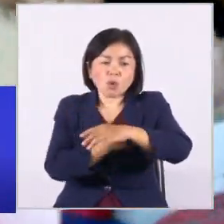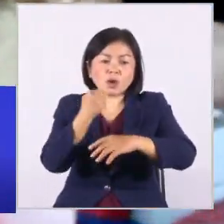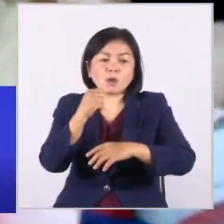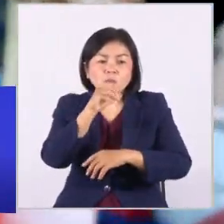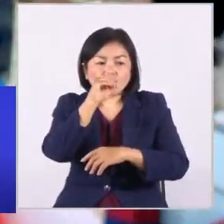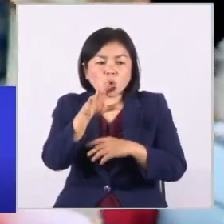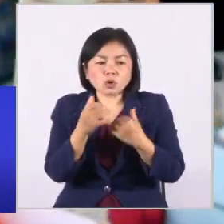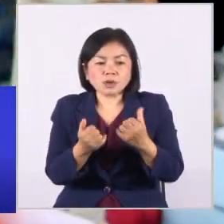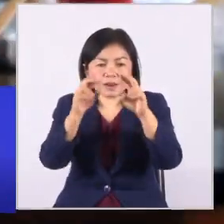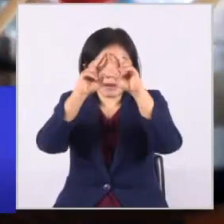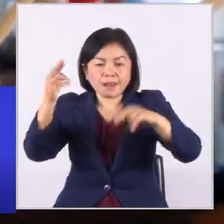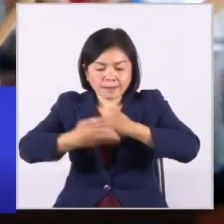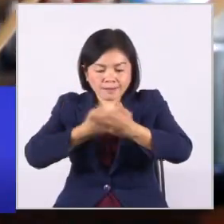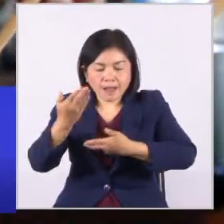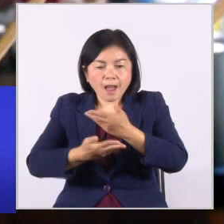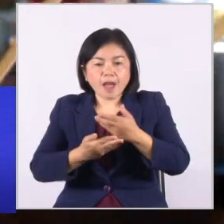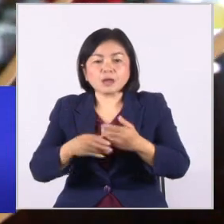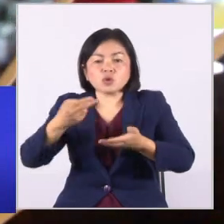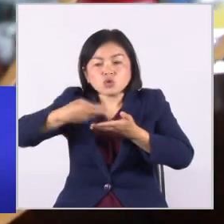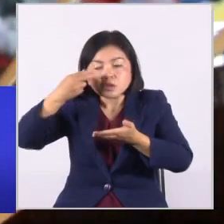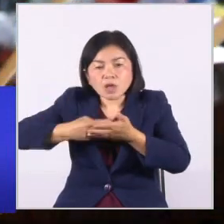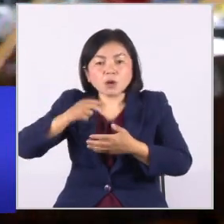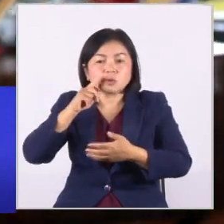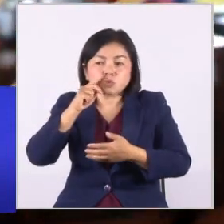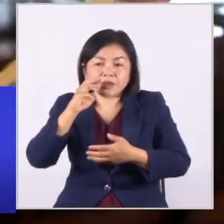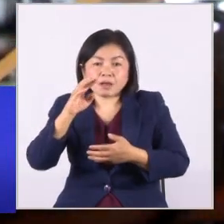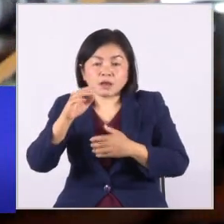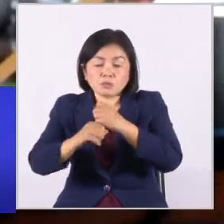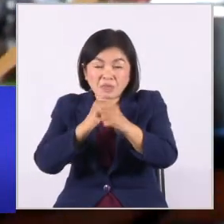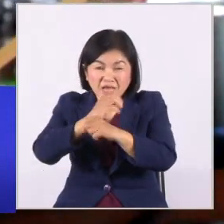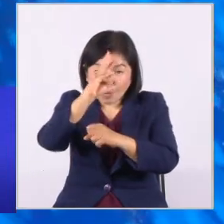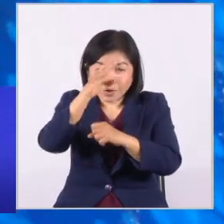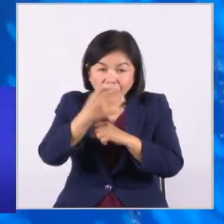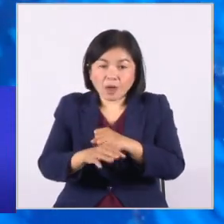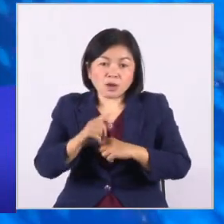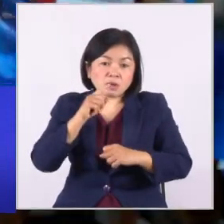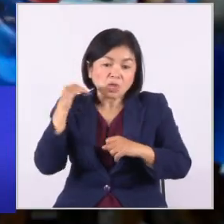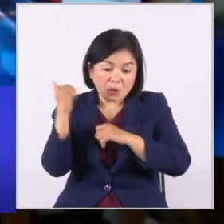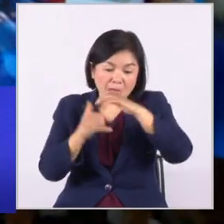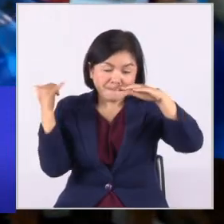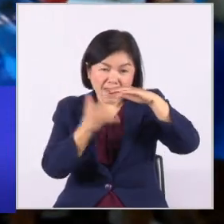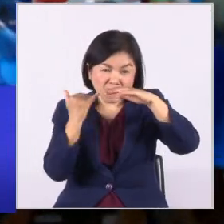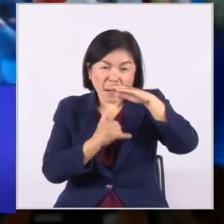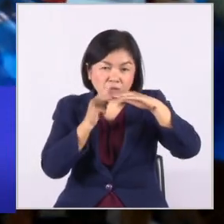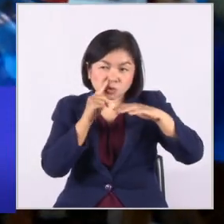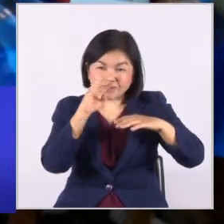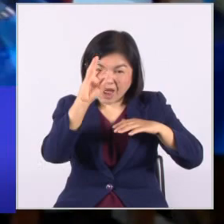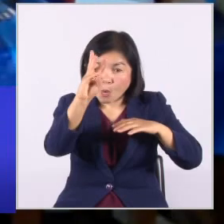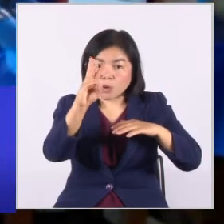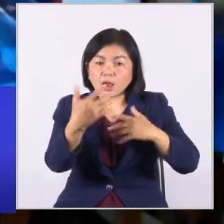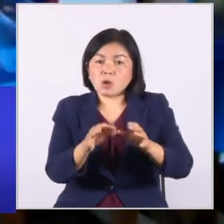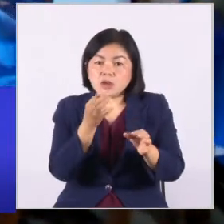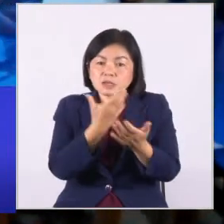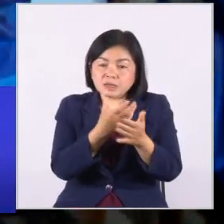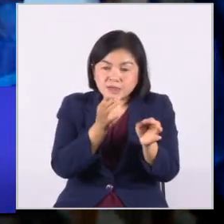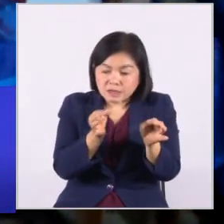นี่ยนะเปิดร้านขายก๋วยเตี๋ยวมา6ปีถูกโจรมางัดไปแล้ว5ครั้งนี่มันเอาไปหมดเลยนะเงินทอนเงินเหรียญเงินแบงค์ต่างๆเนี่ยนะครับแล้ว